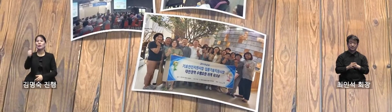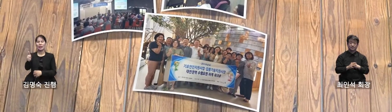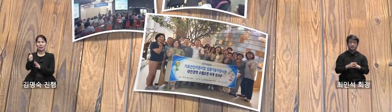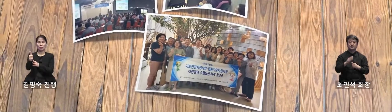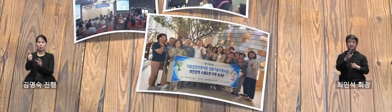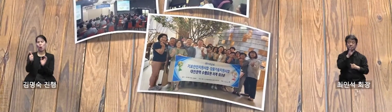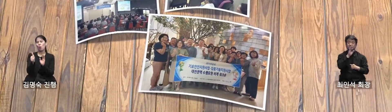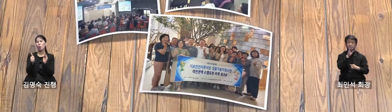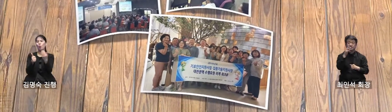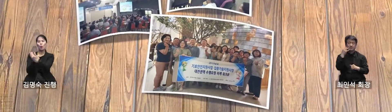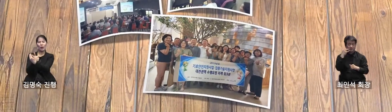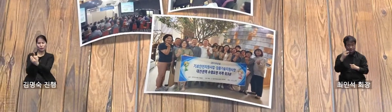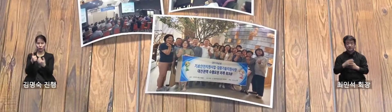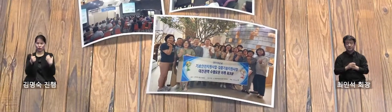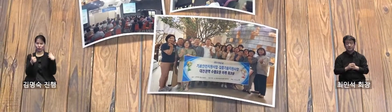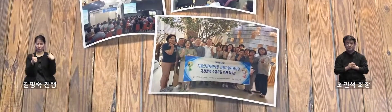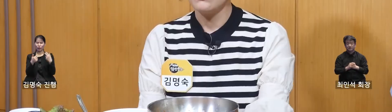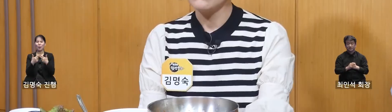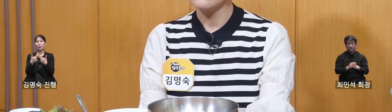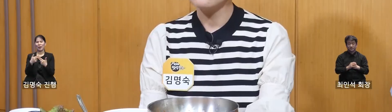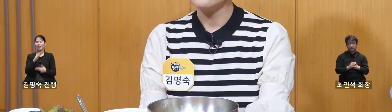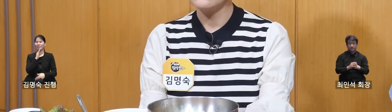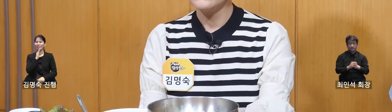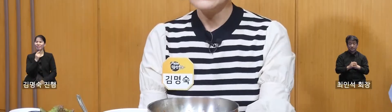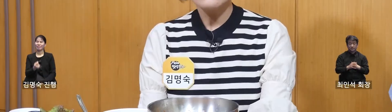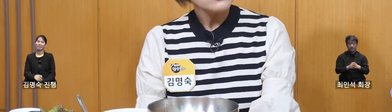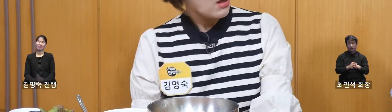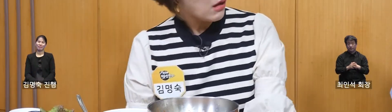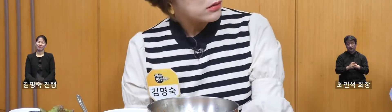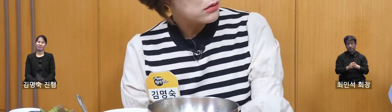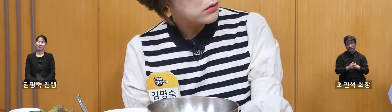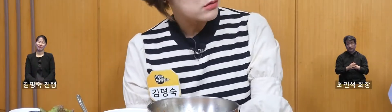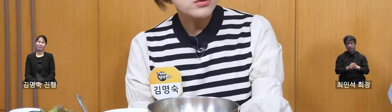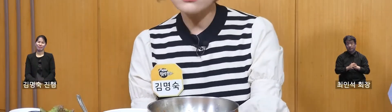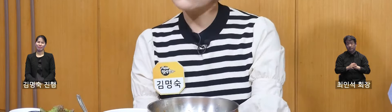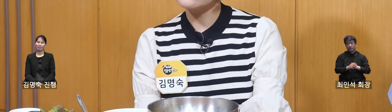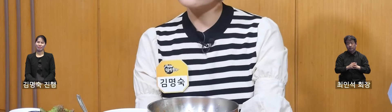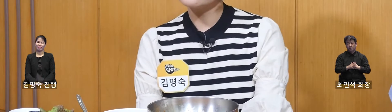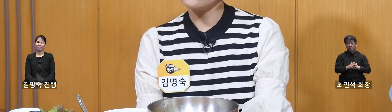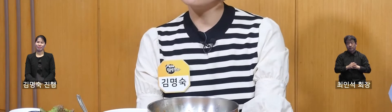보호해주는 네네네 그렇습니다. 그렇군요. 근데 그